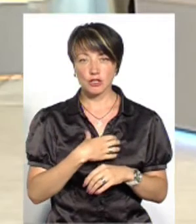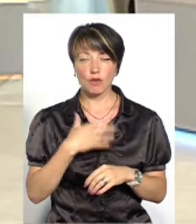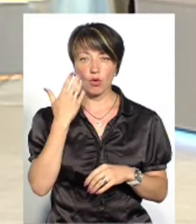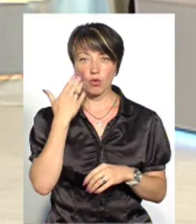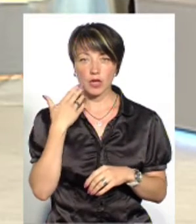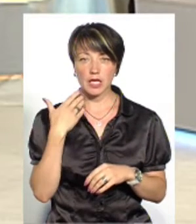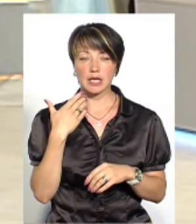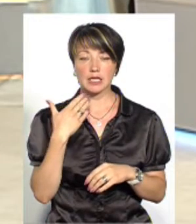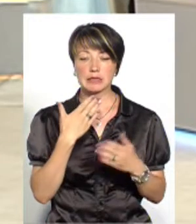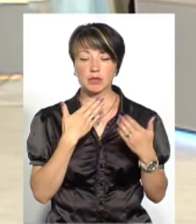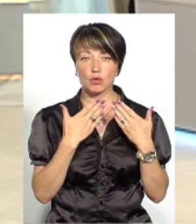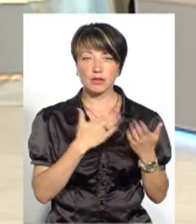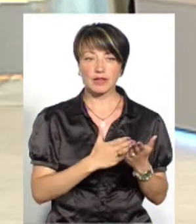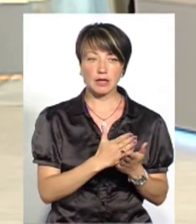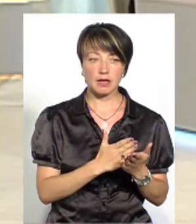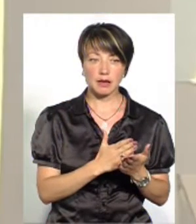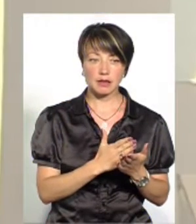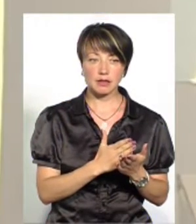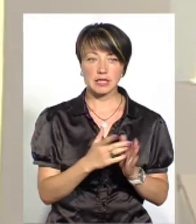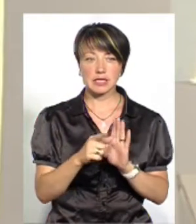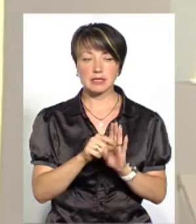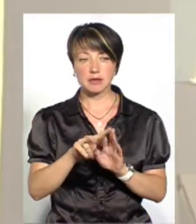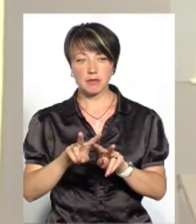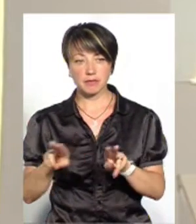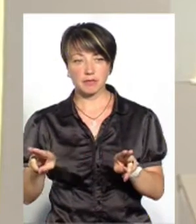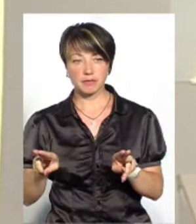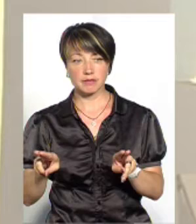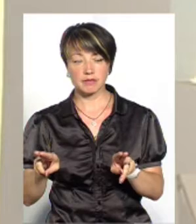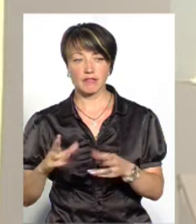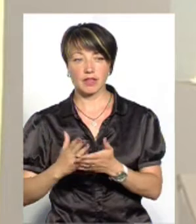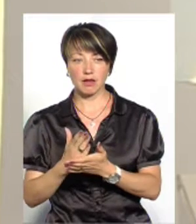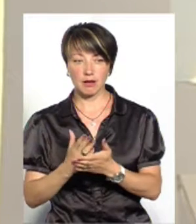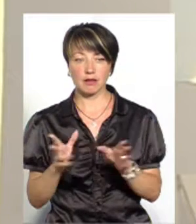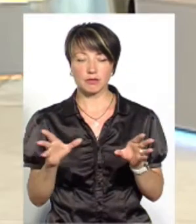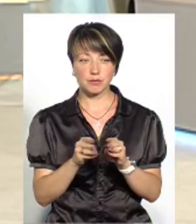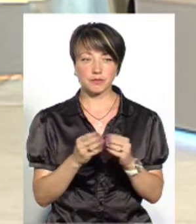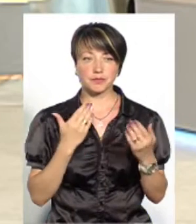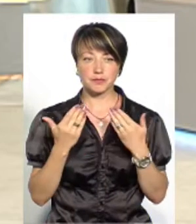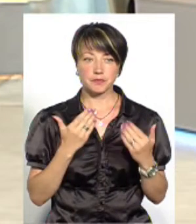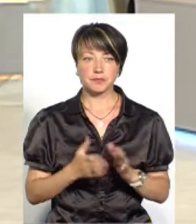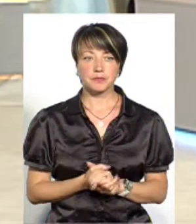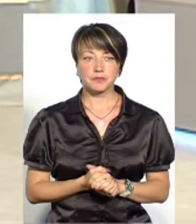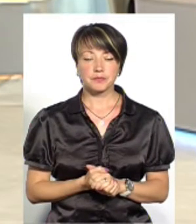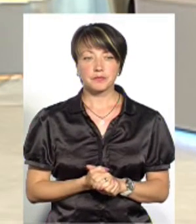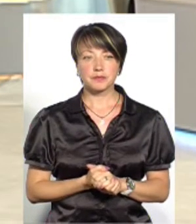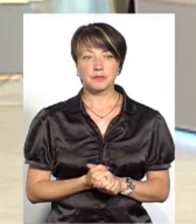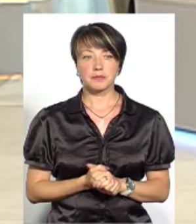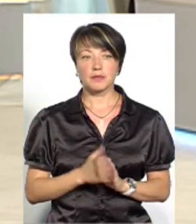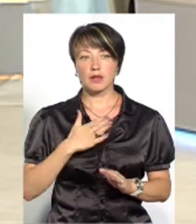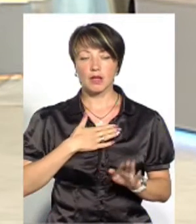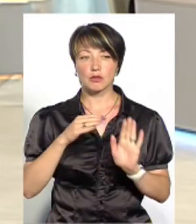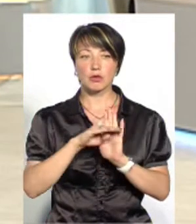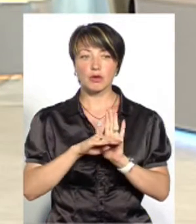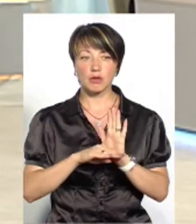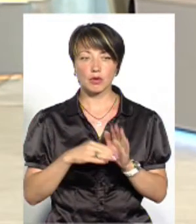коли спілкується ветеран з тим... З ветераном. З ветераном. І наша